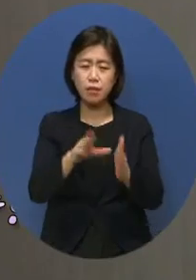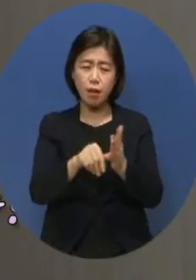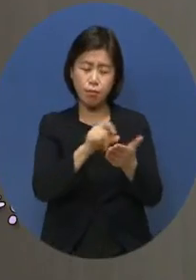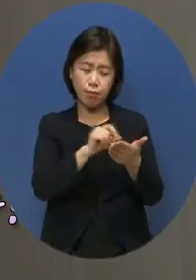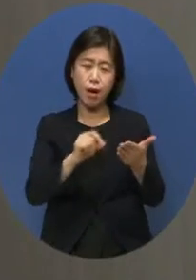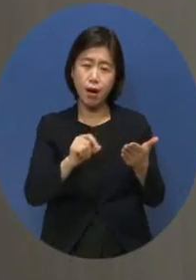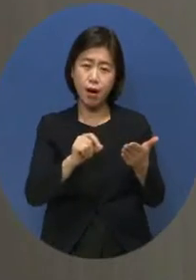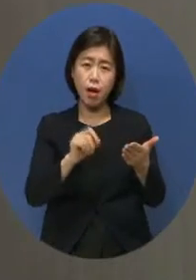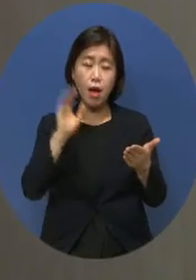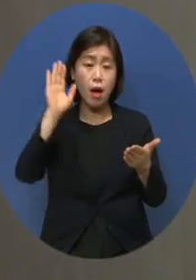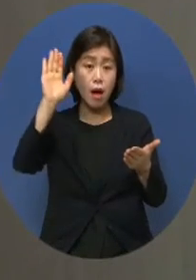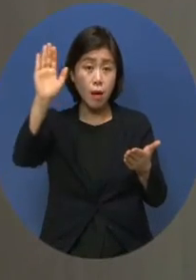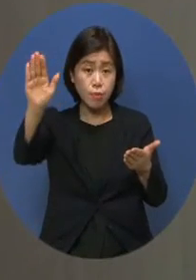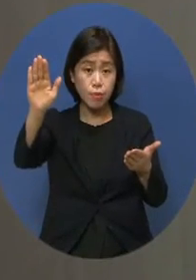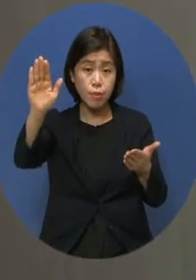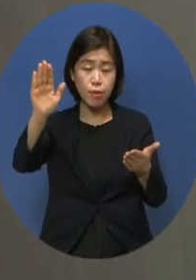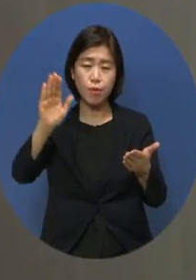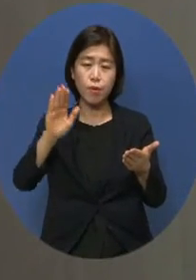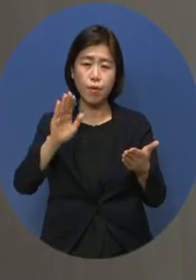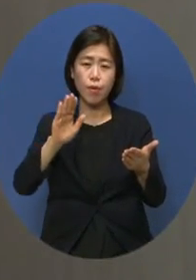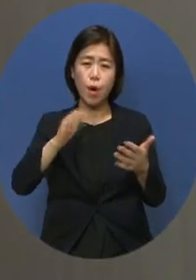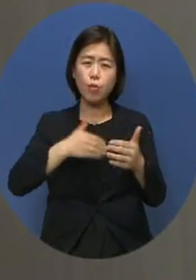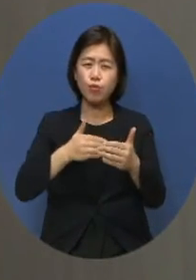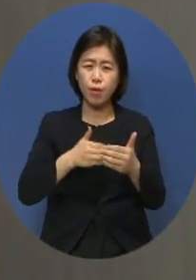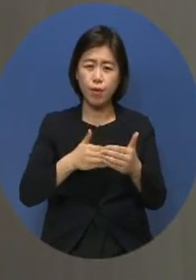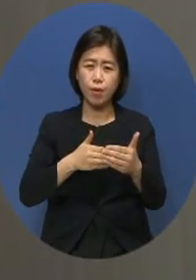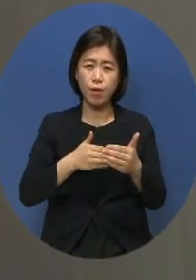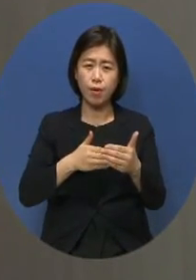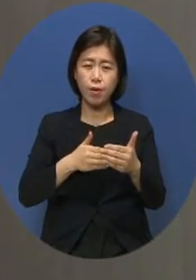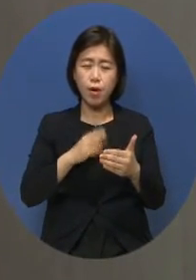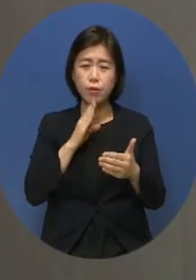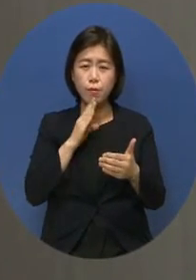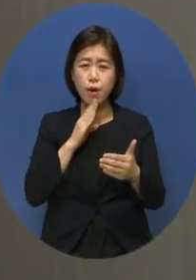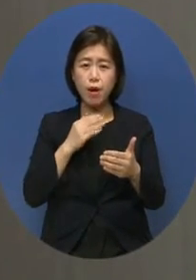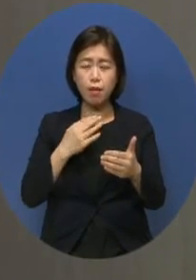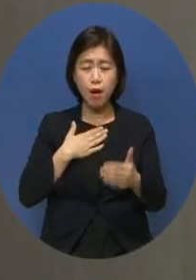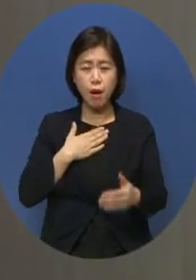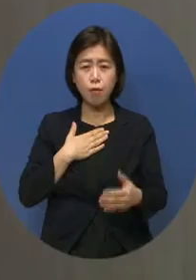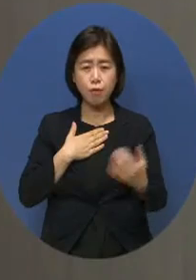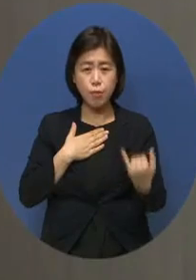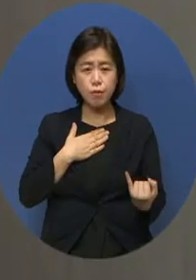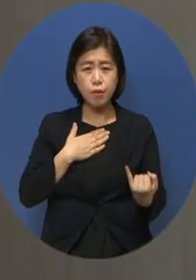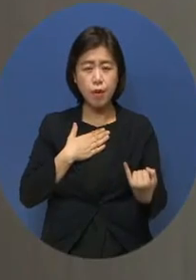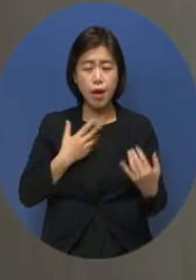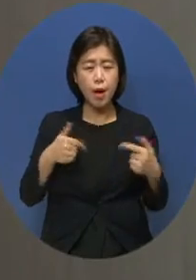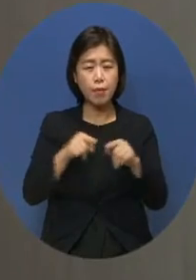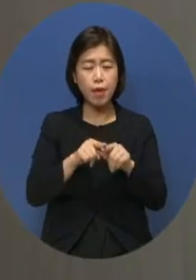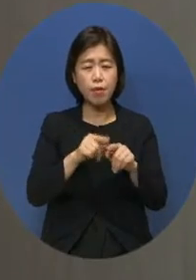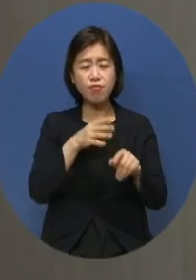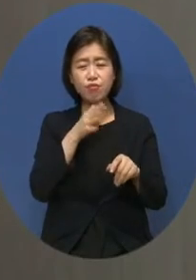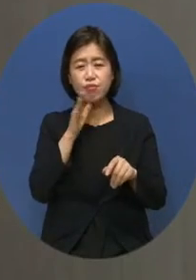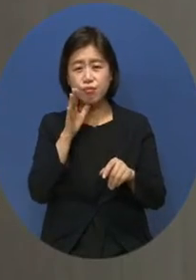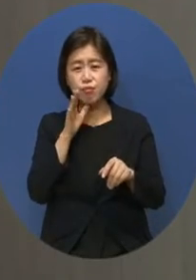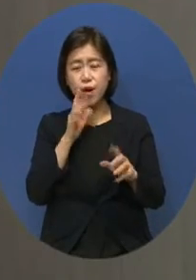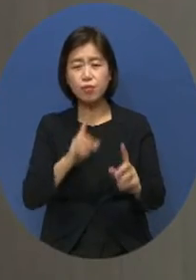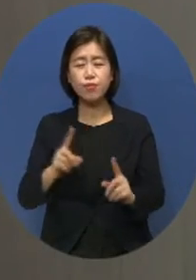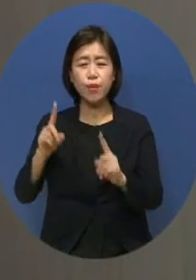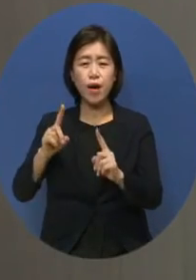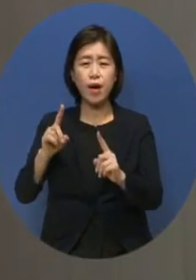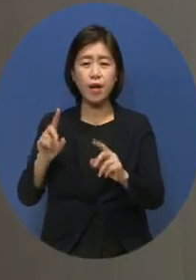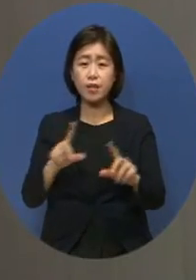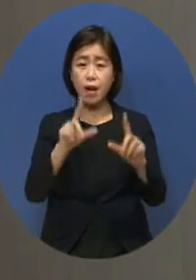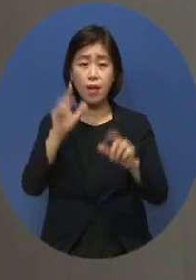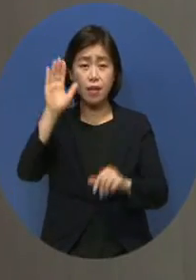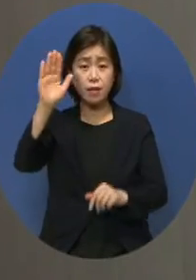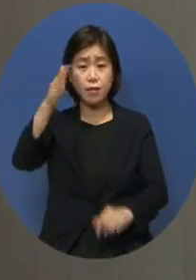있을까? 이 사실은 불안의 문구였는데 근데 역설적으로 그런 불안을 가진다는 건 그 미래를